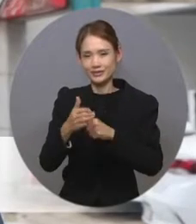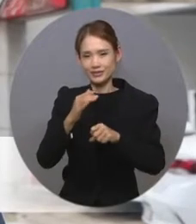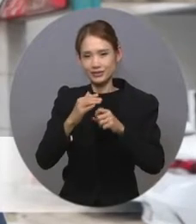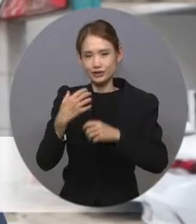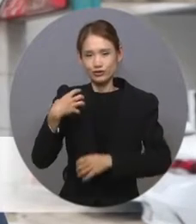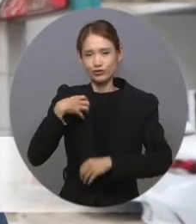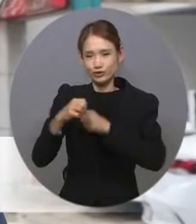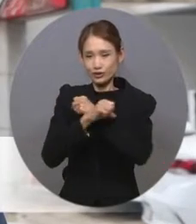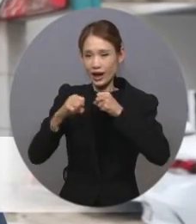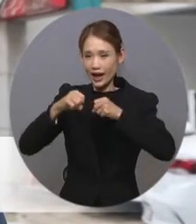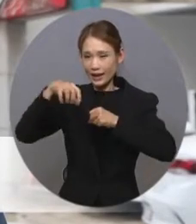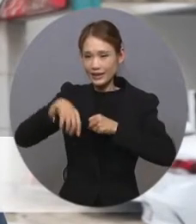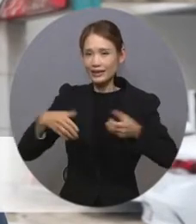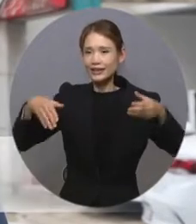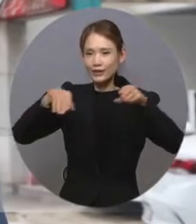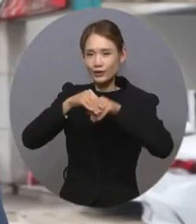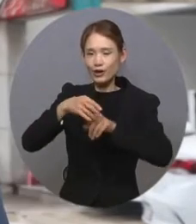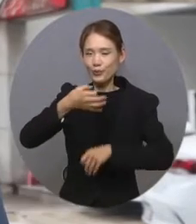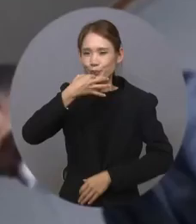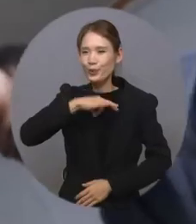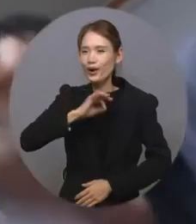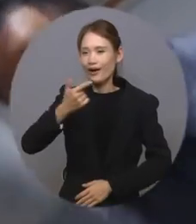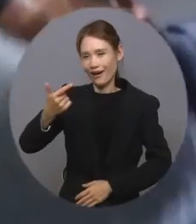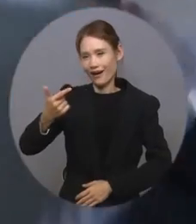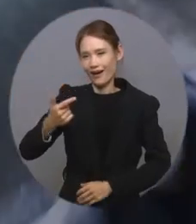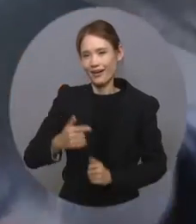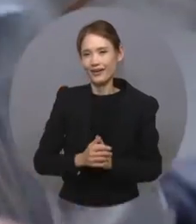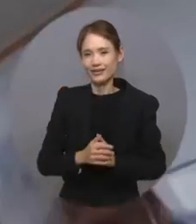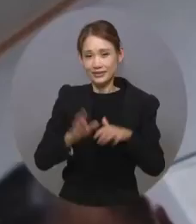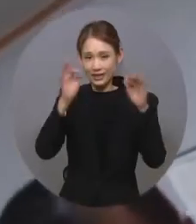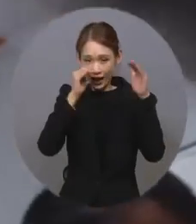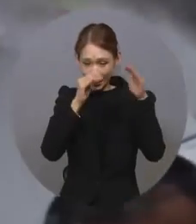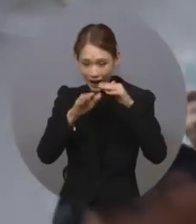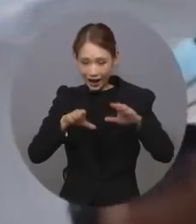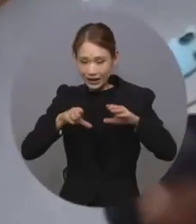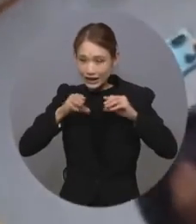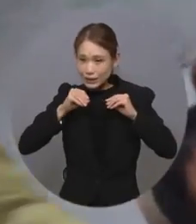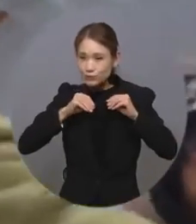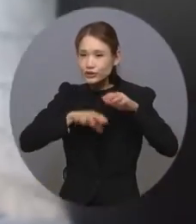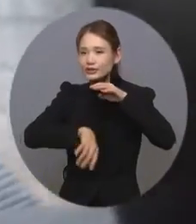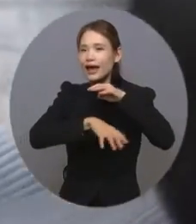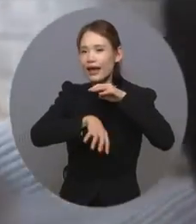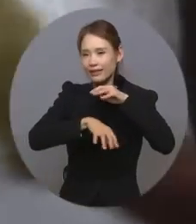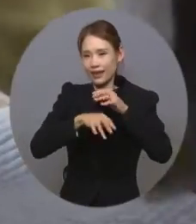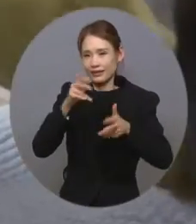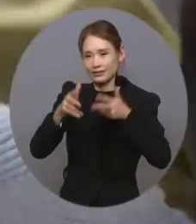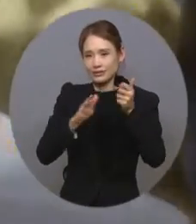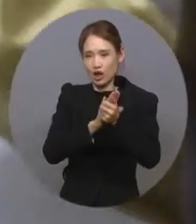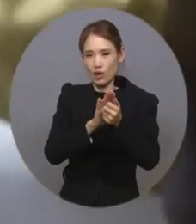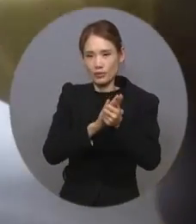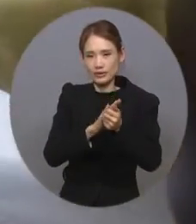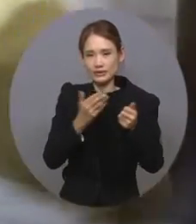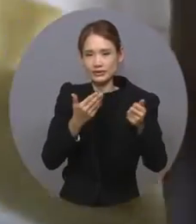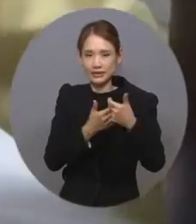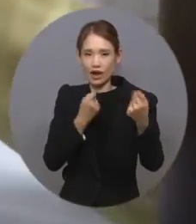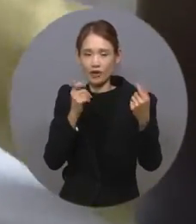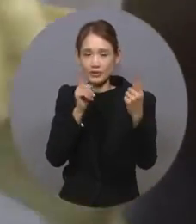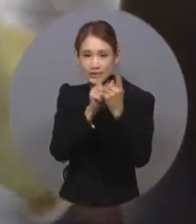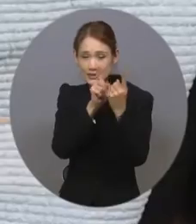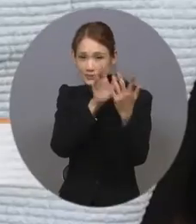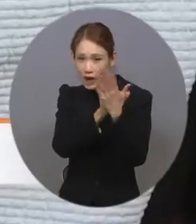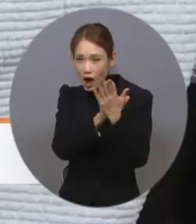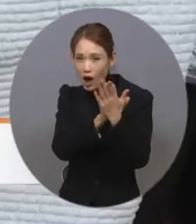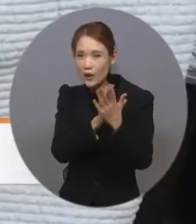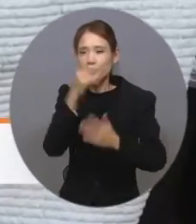수행하는 기관으로서는 굉장히 보람을 느끼고 있습니다. 찾아가는 이불 세탁 서비스처럼 시민들이 직접 피부로 느낄 수